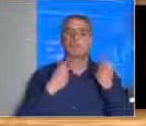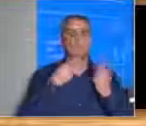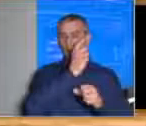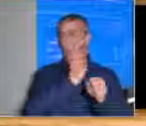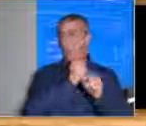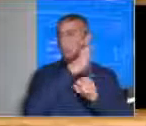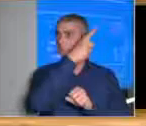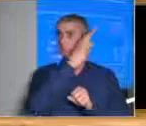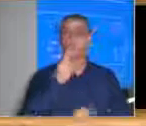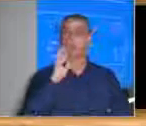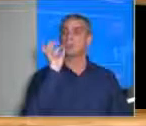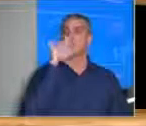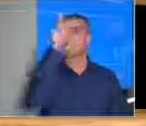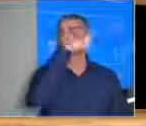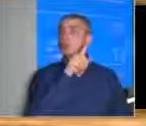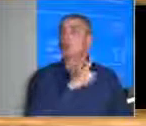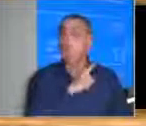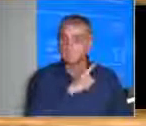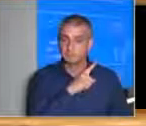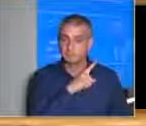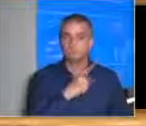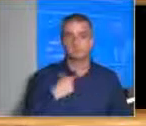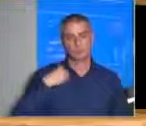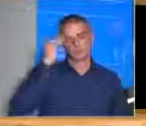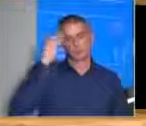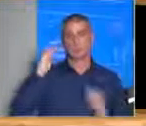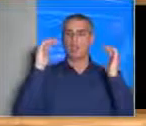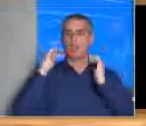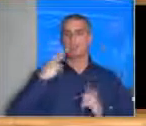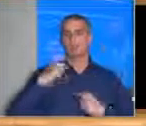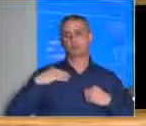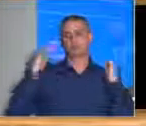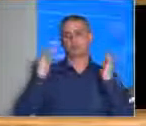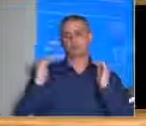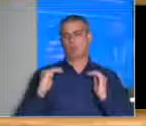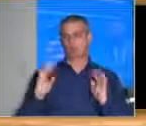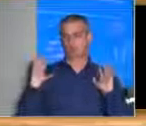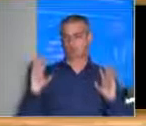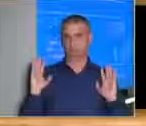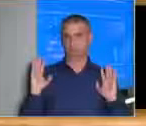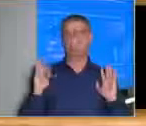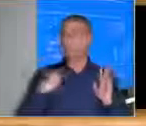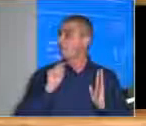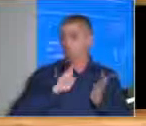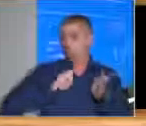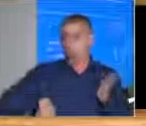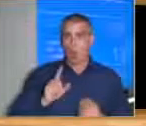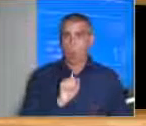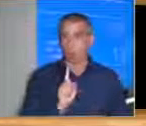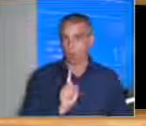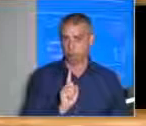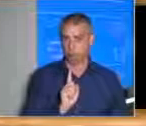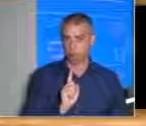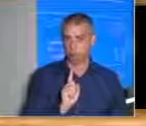در بند 26 و 36 که در صورت تخلف طرف متقابل شما هم می